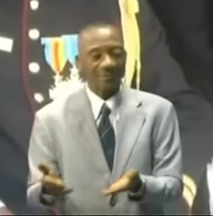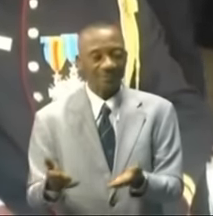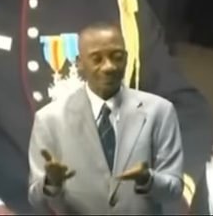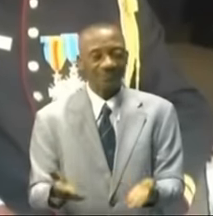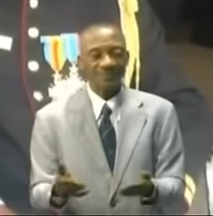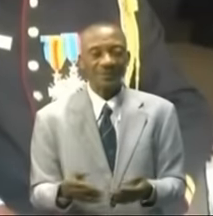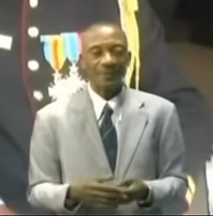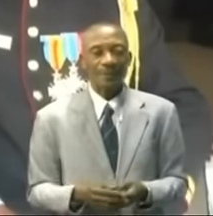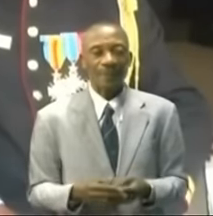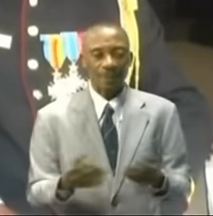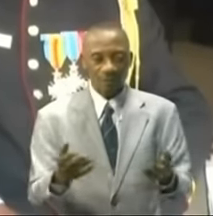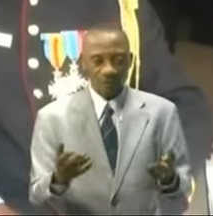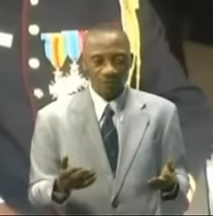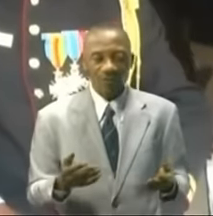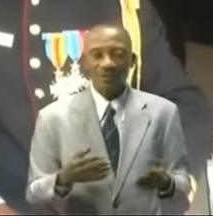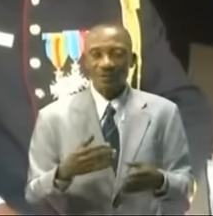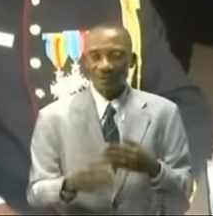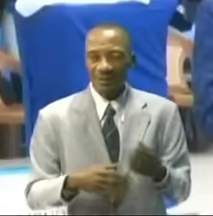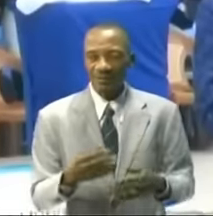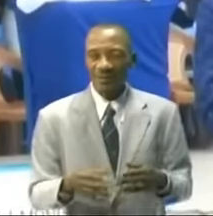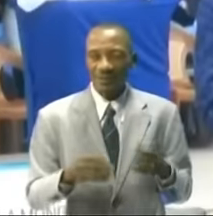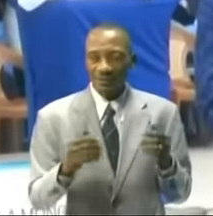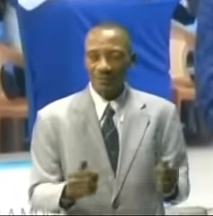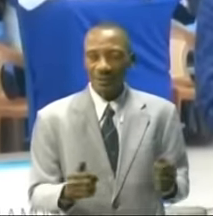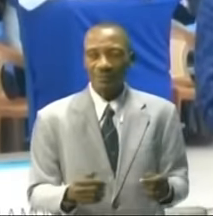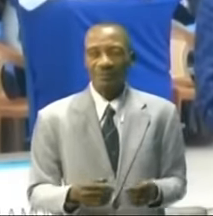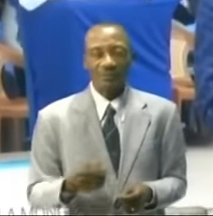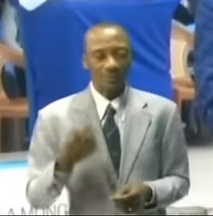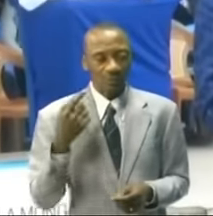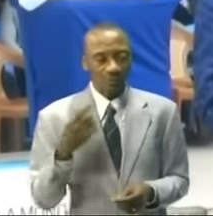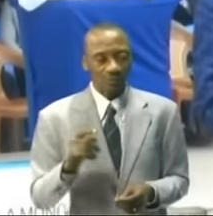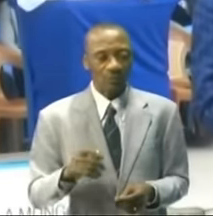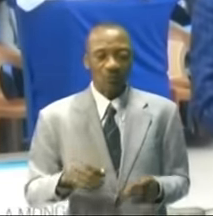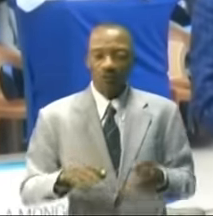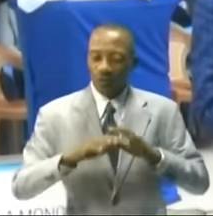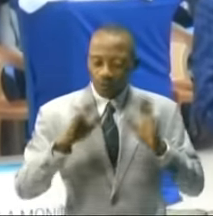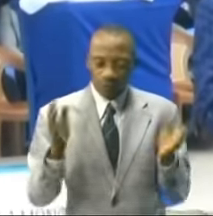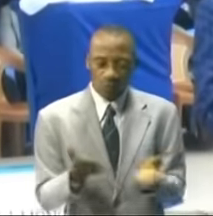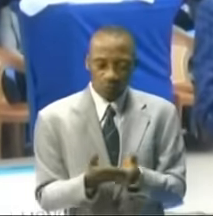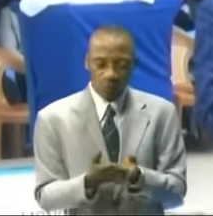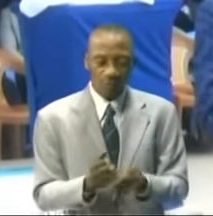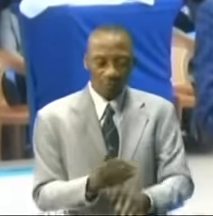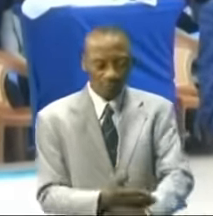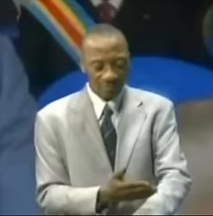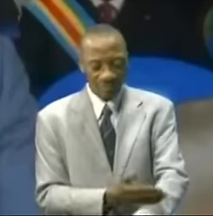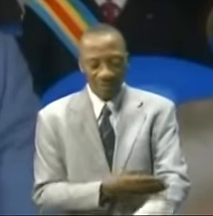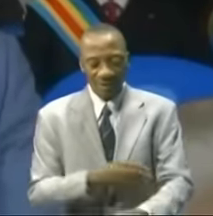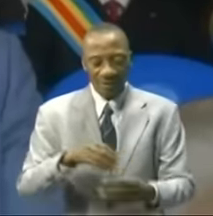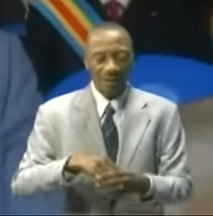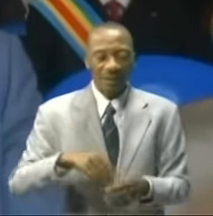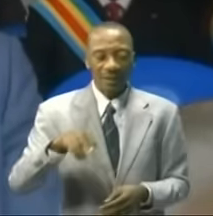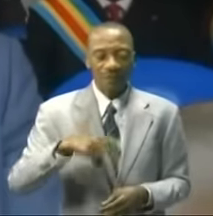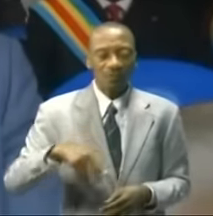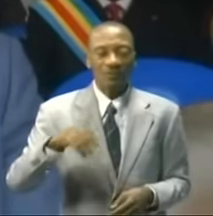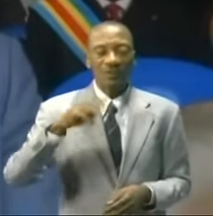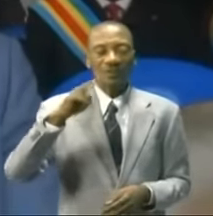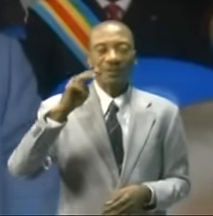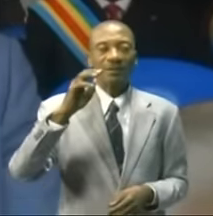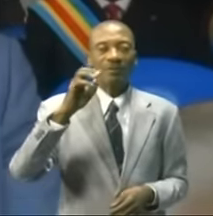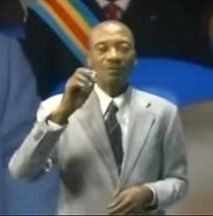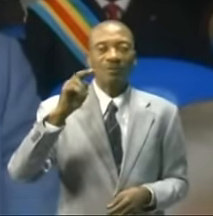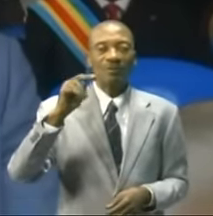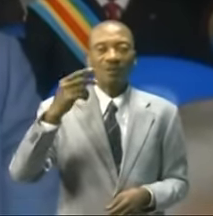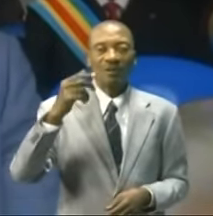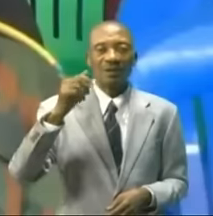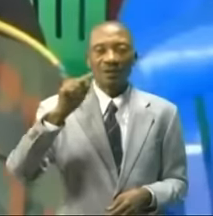a annoncé que des barrières sont érigées dans toutes les entrées de la province de la Mongala en vue d'assurer un contrôle